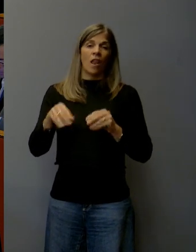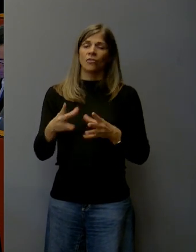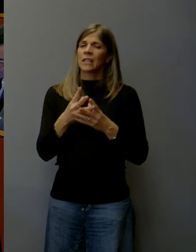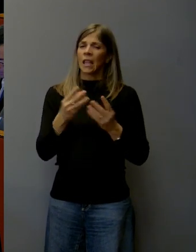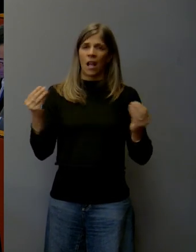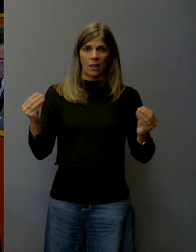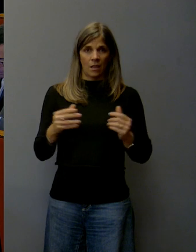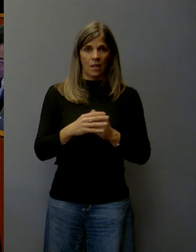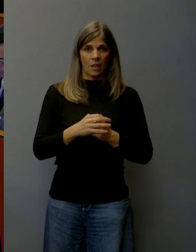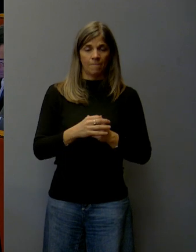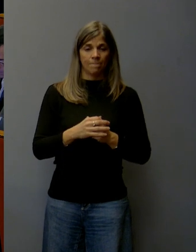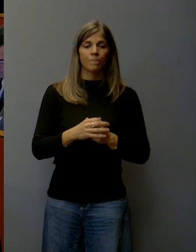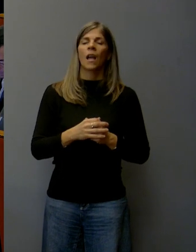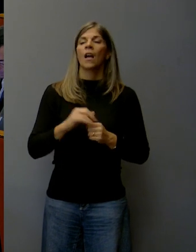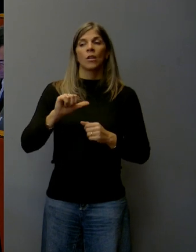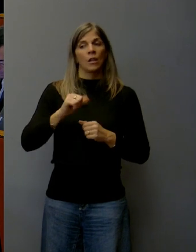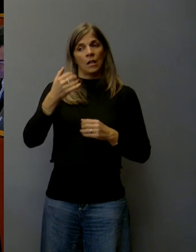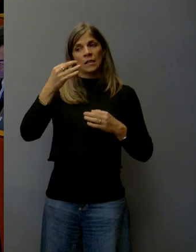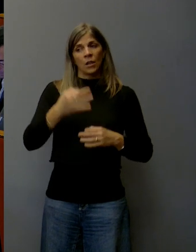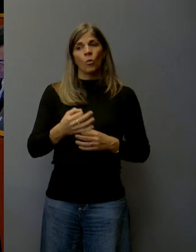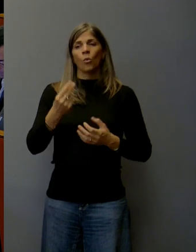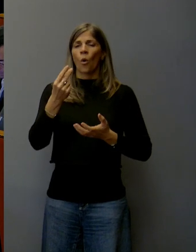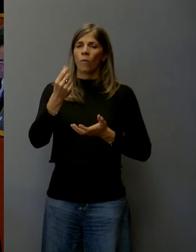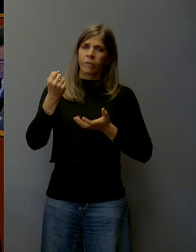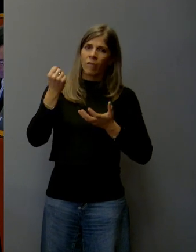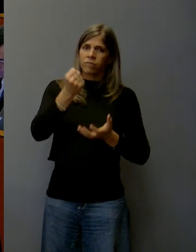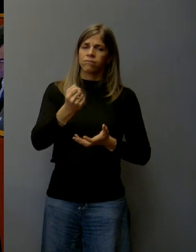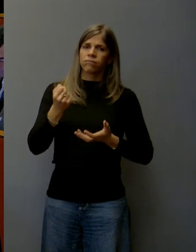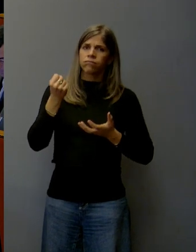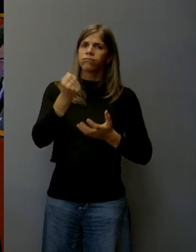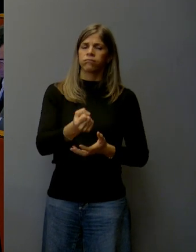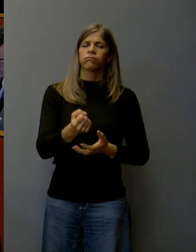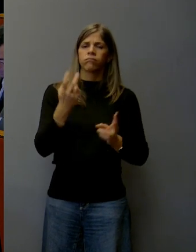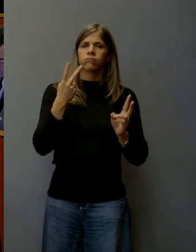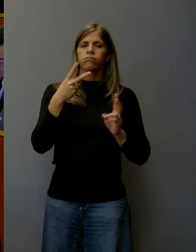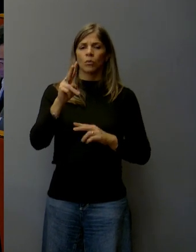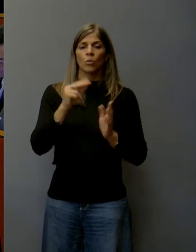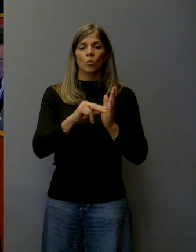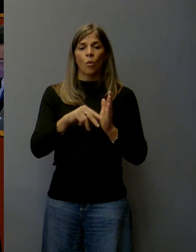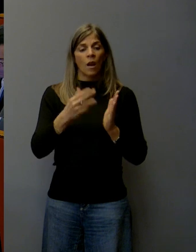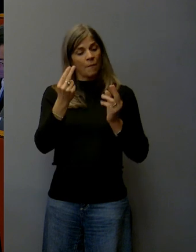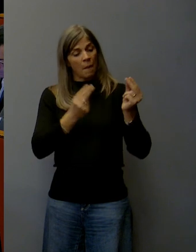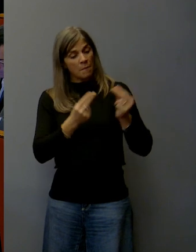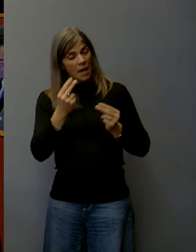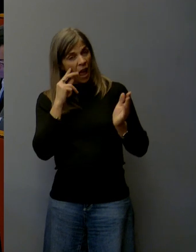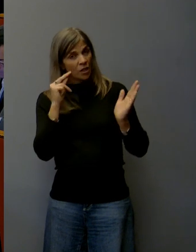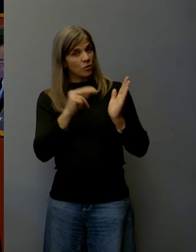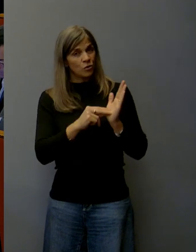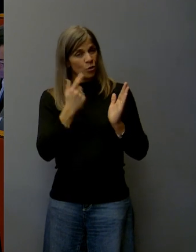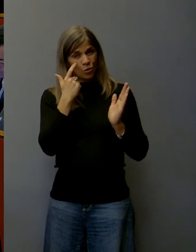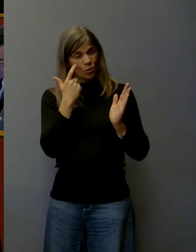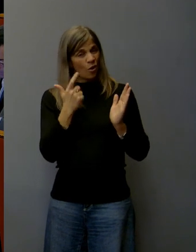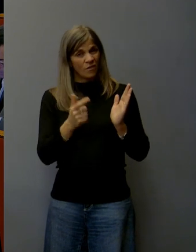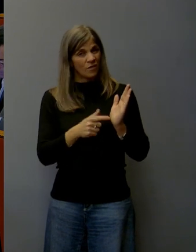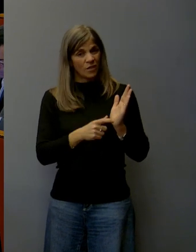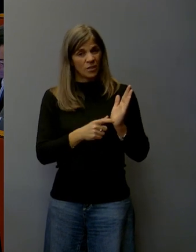quindi sicuramente Maggiore investimenti e in questo bilancio non ho visto questa cifra come dire che si